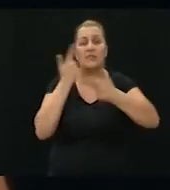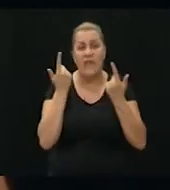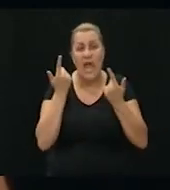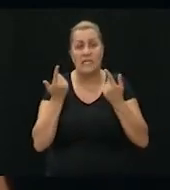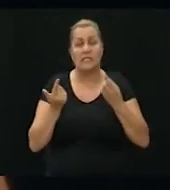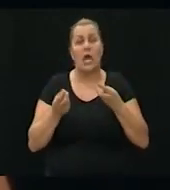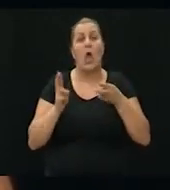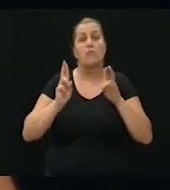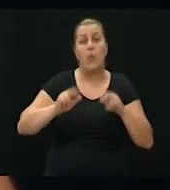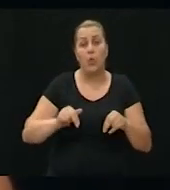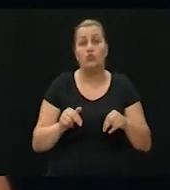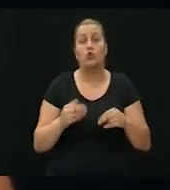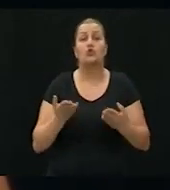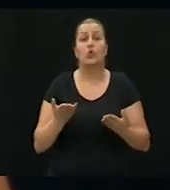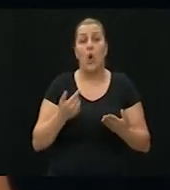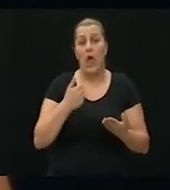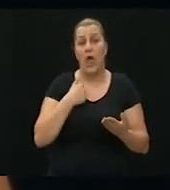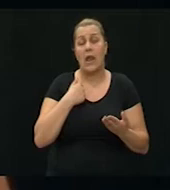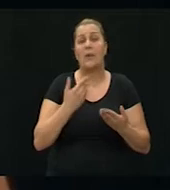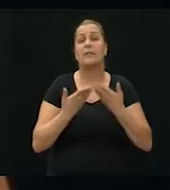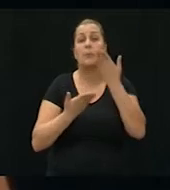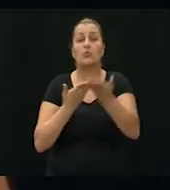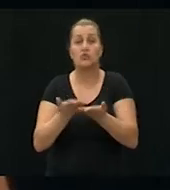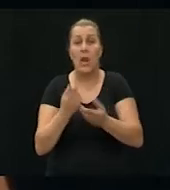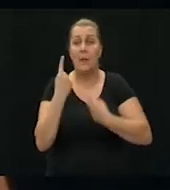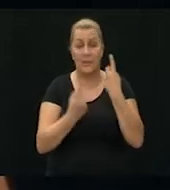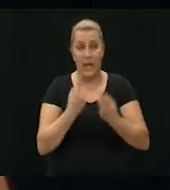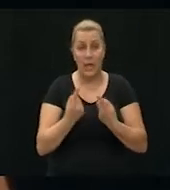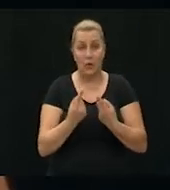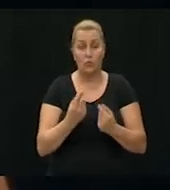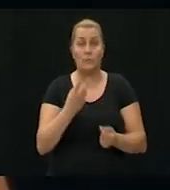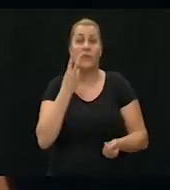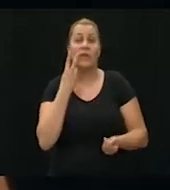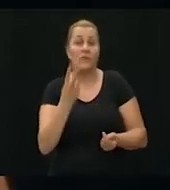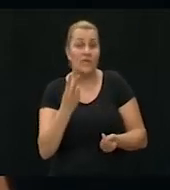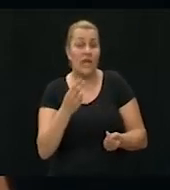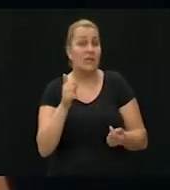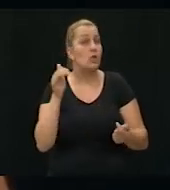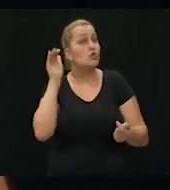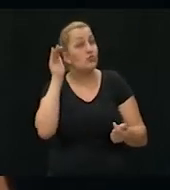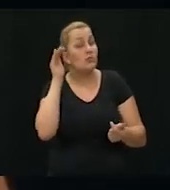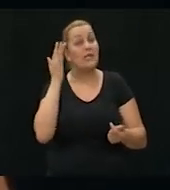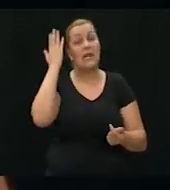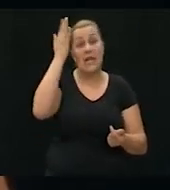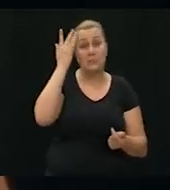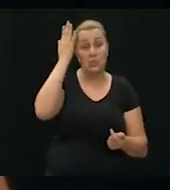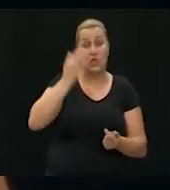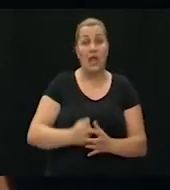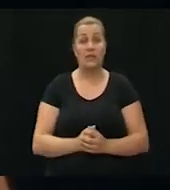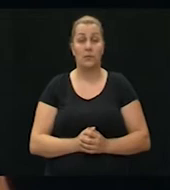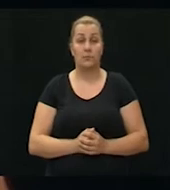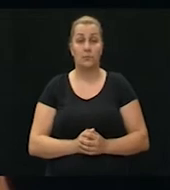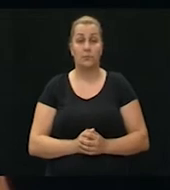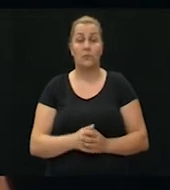neku mogućnost koja nam je se pružila priliku vidjeti, čuti, razmišljati